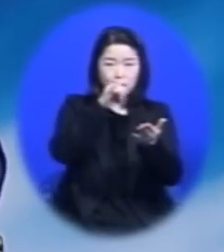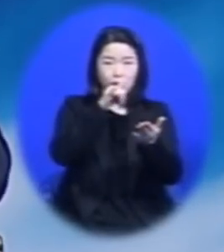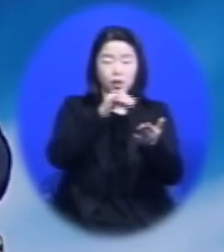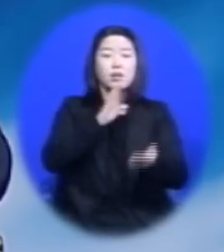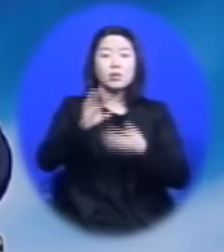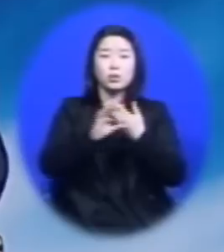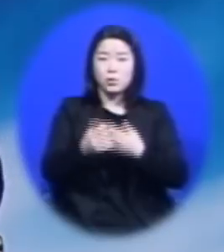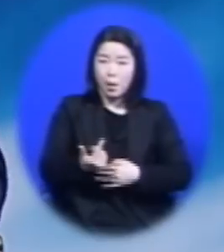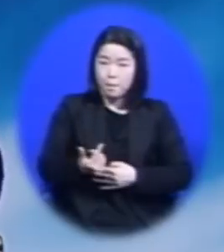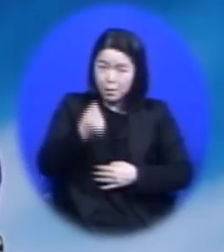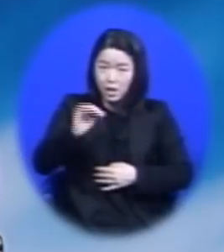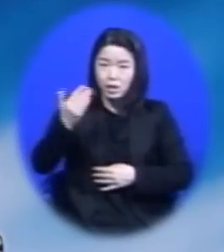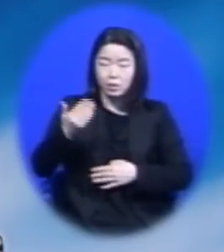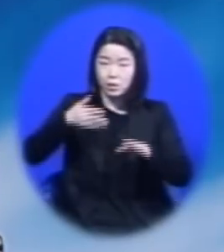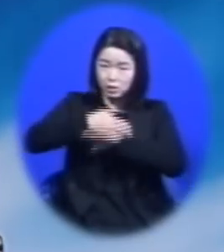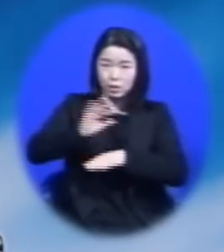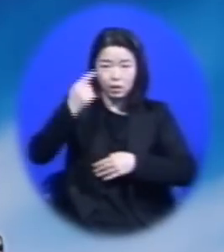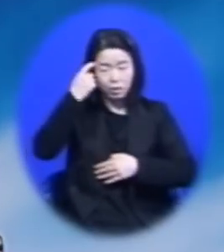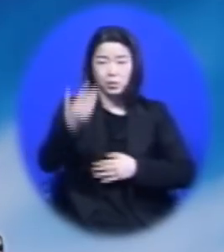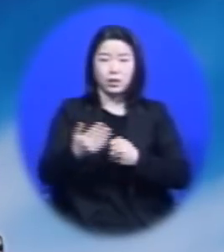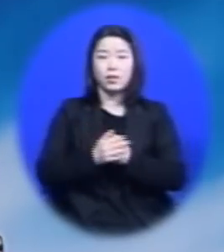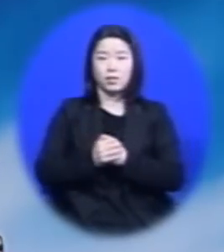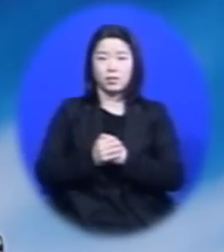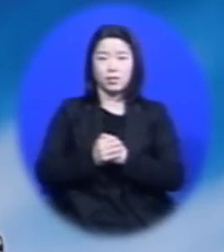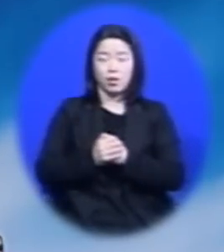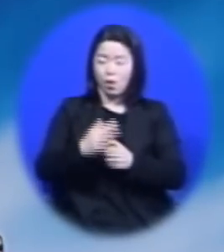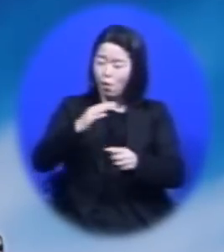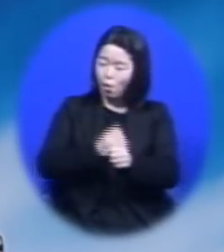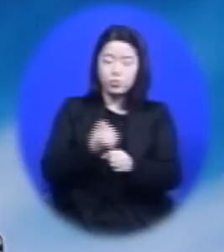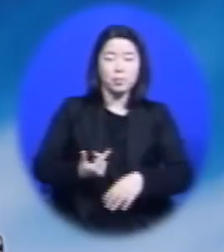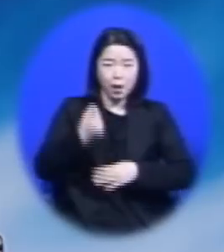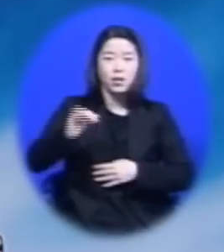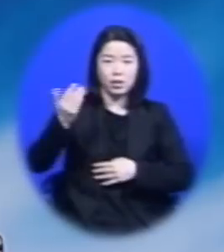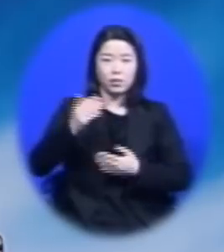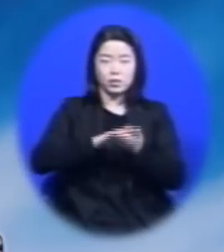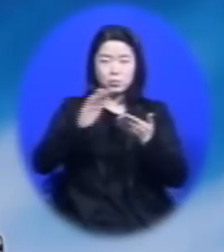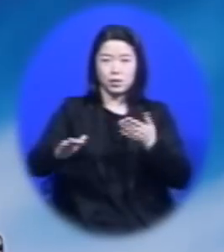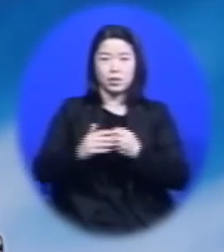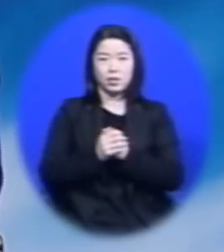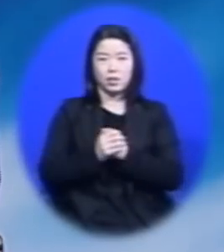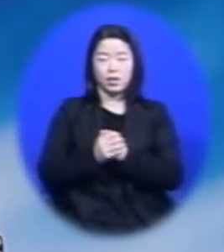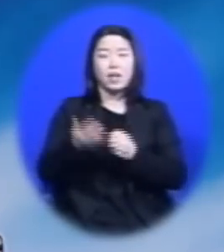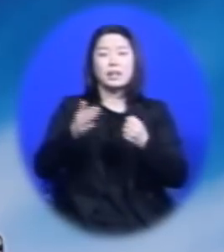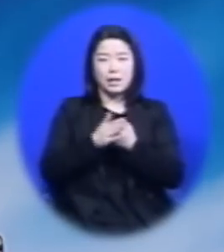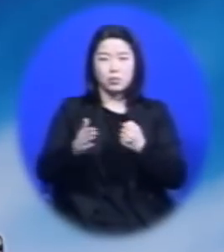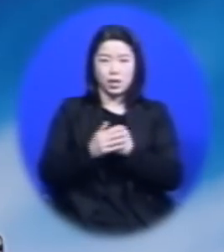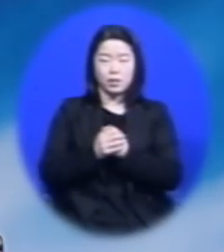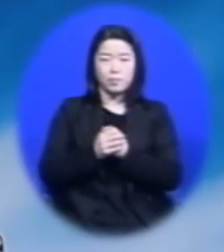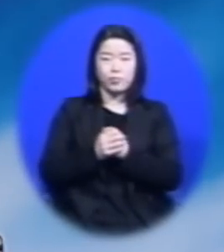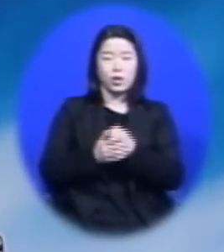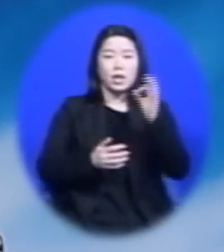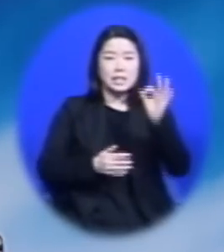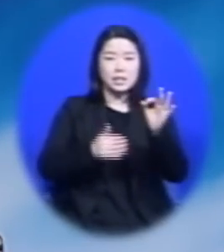그러면 빨리 된 거예요 늦게 된 거예요 엄청 빨리 된 거죠 그러니까